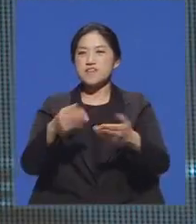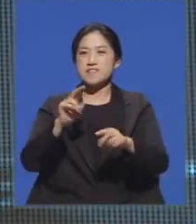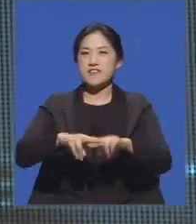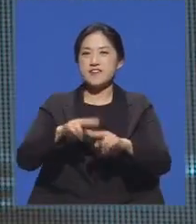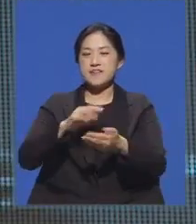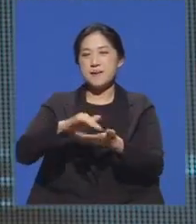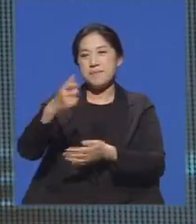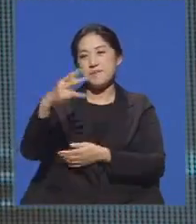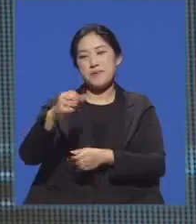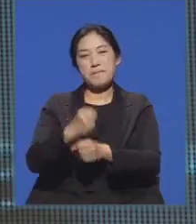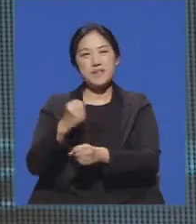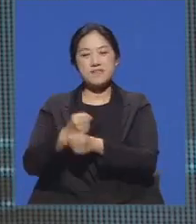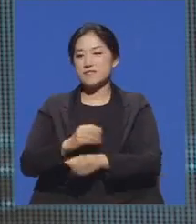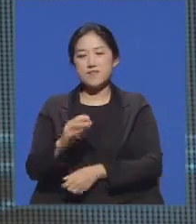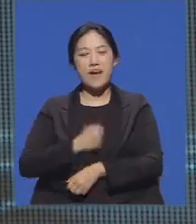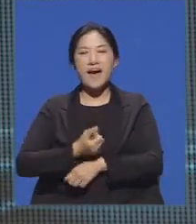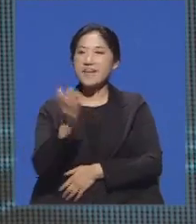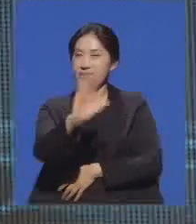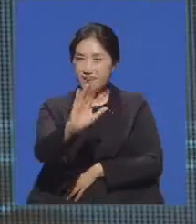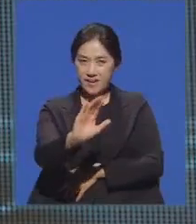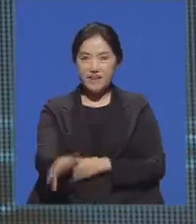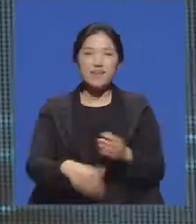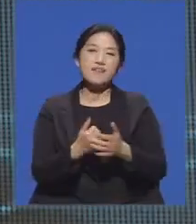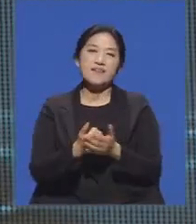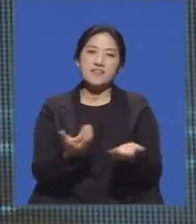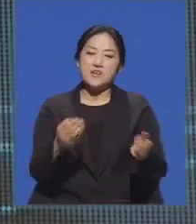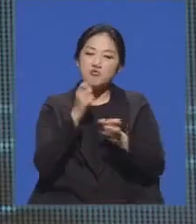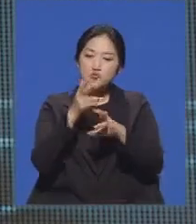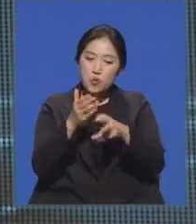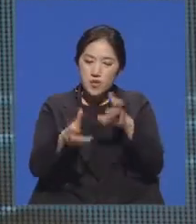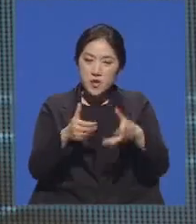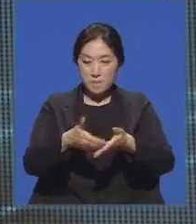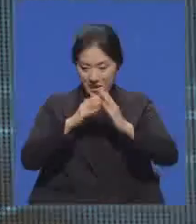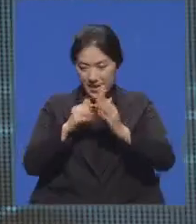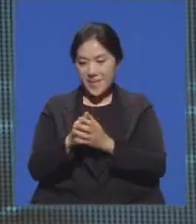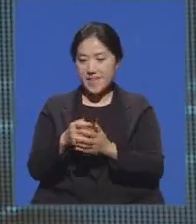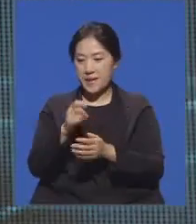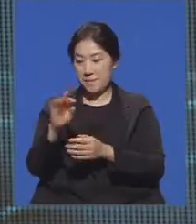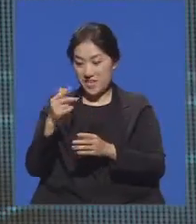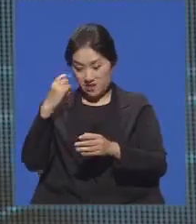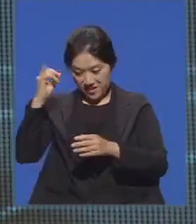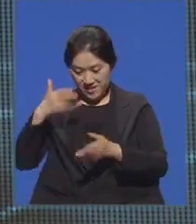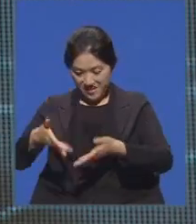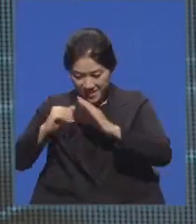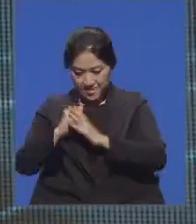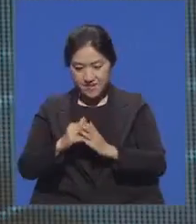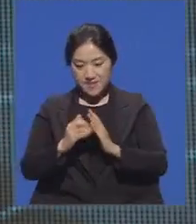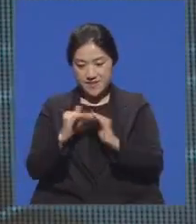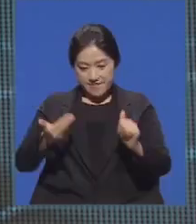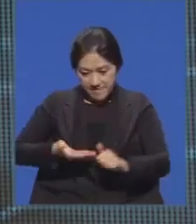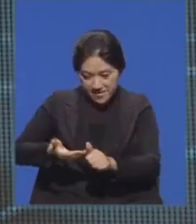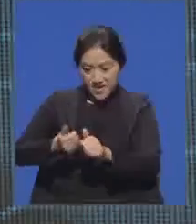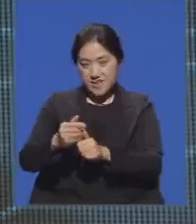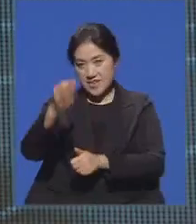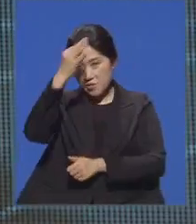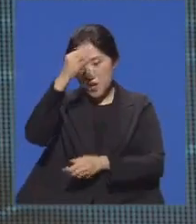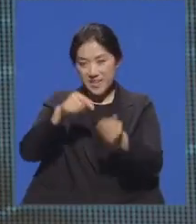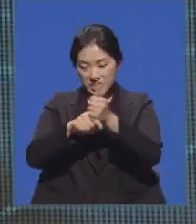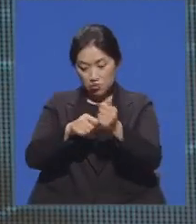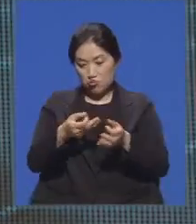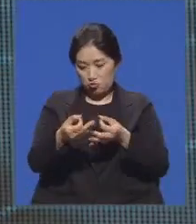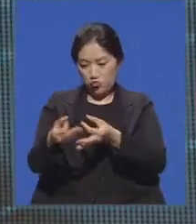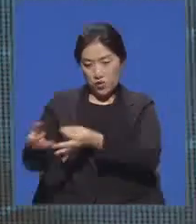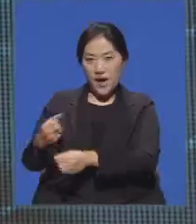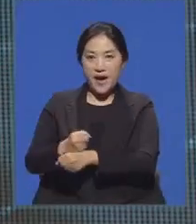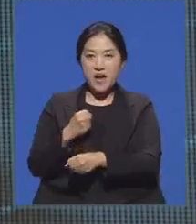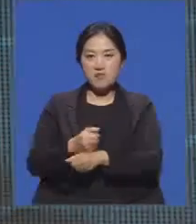개 이런 정책 하지 않겠습니다. 중소기업, 창업, 벤처 이쪽에서 인재를 기르고 과학기술에 투자를